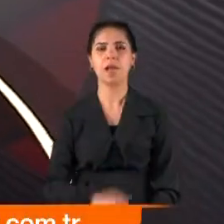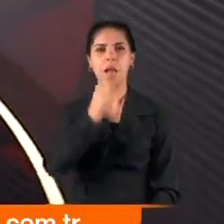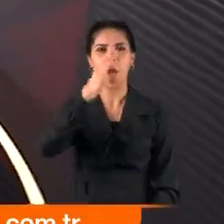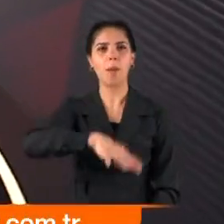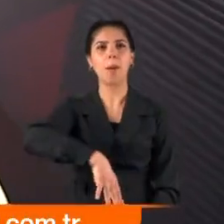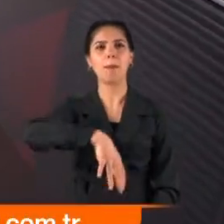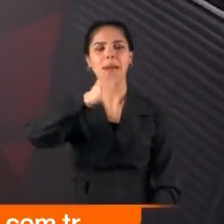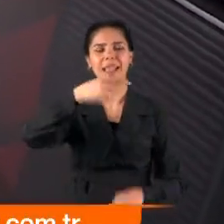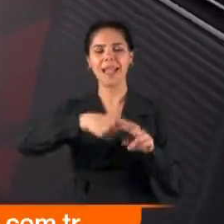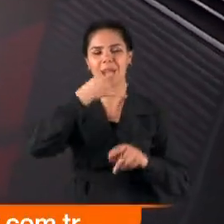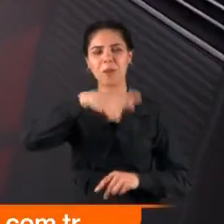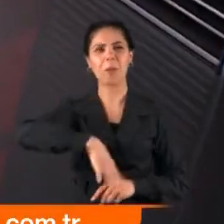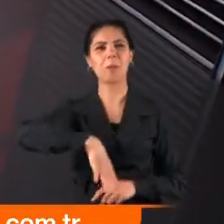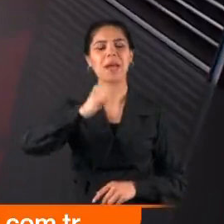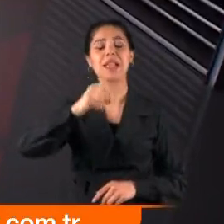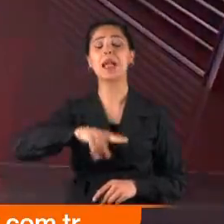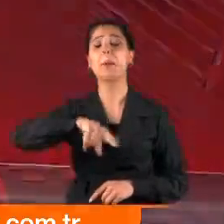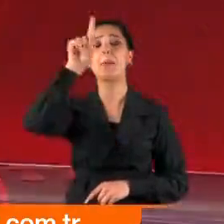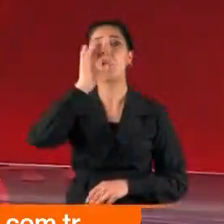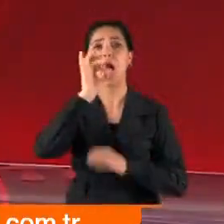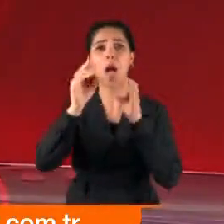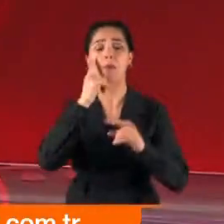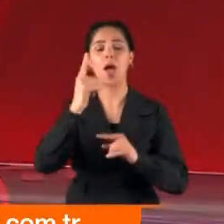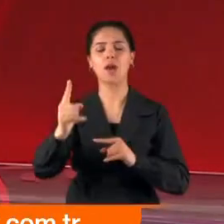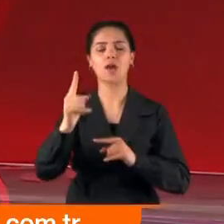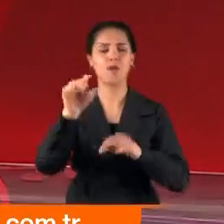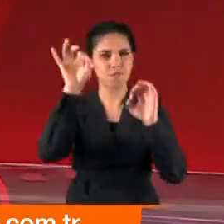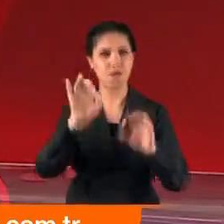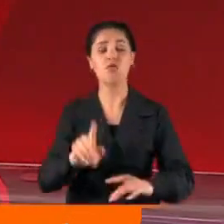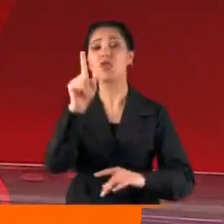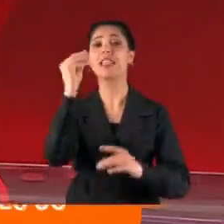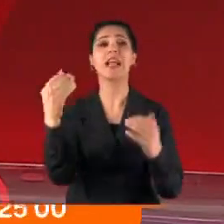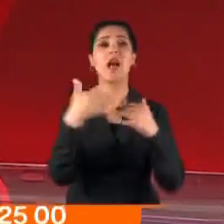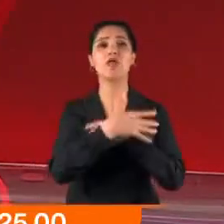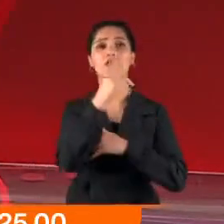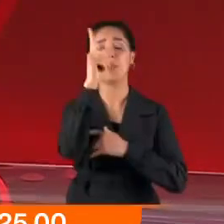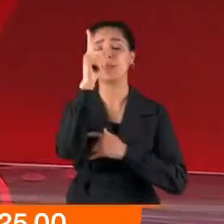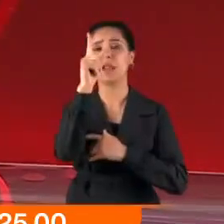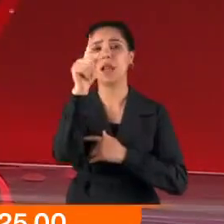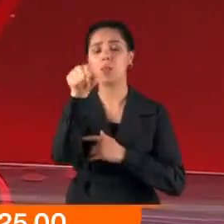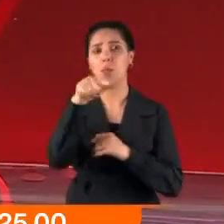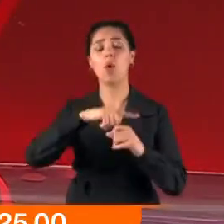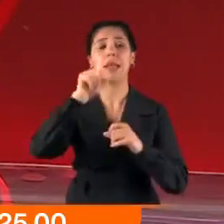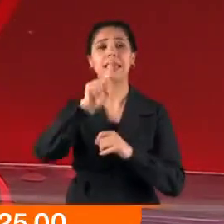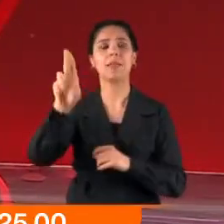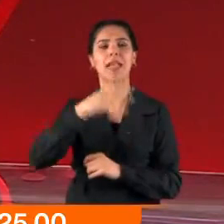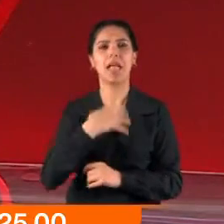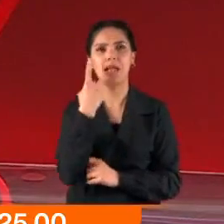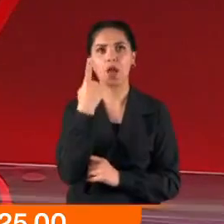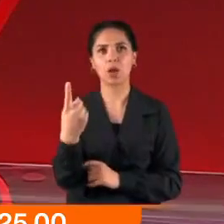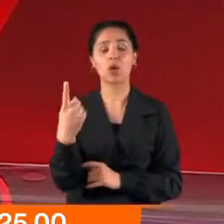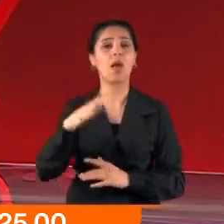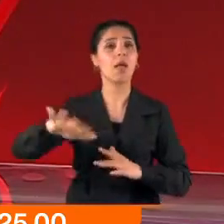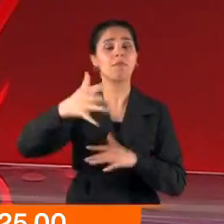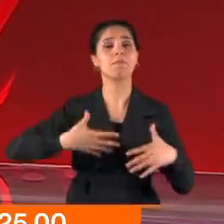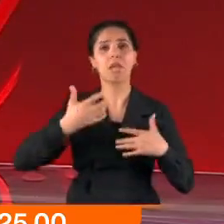Haberin merkezinden, ATV Haber merkezinden iyi akşamlar. Bugün 27 Haziran Pazartesi, haftanın ilk günü. Çok sıcak başladı hafta. Gözümüz kulağımız Ankara'da.